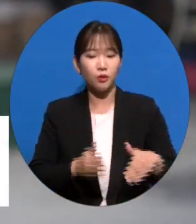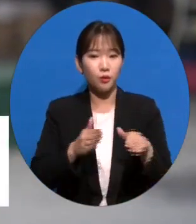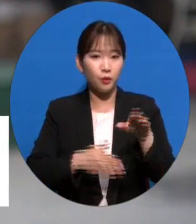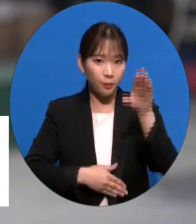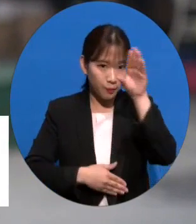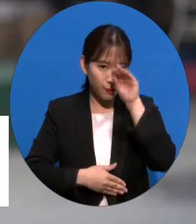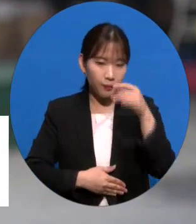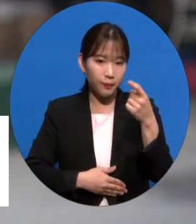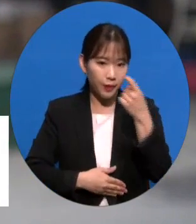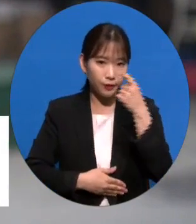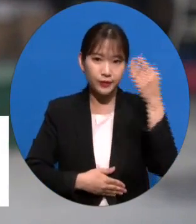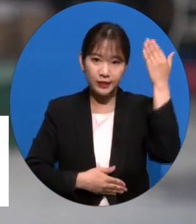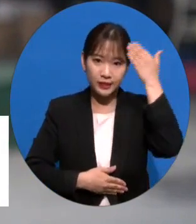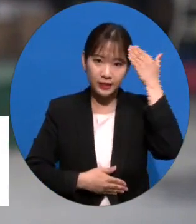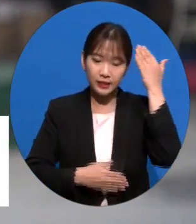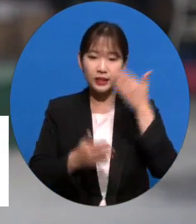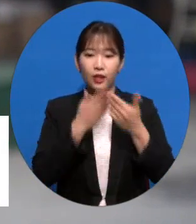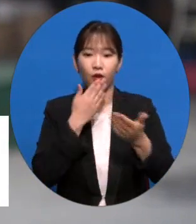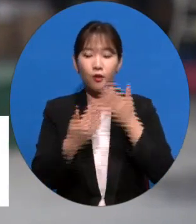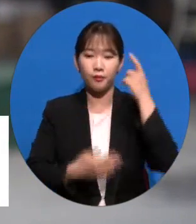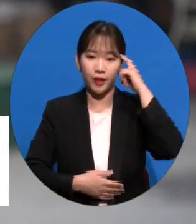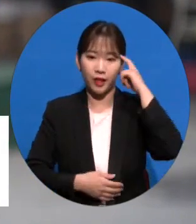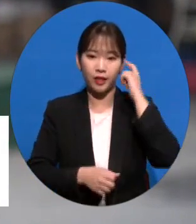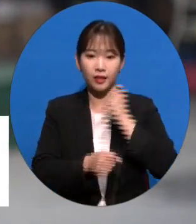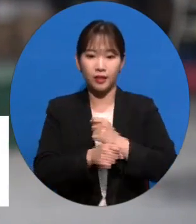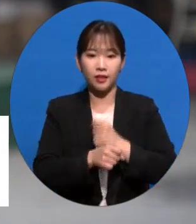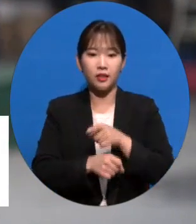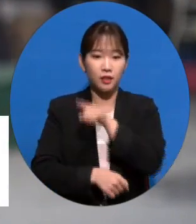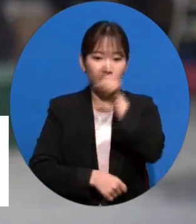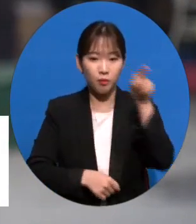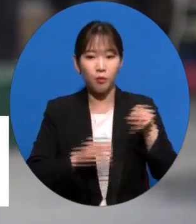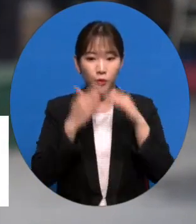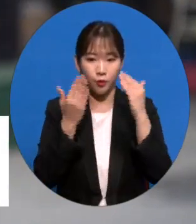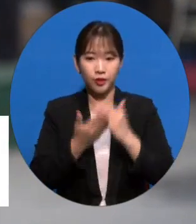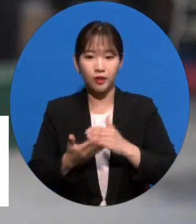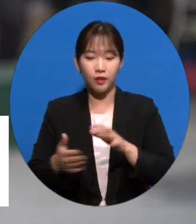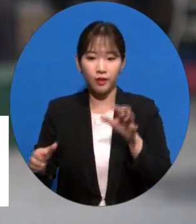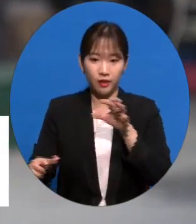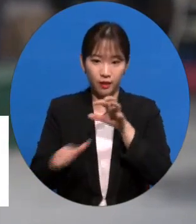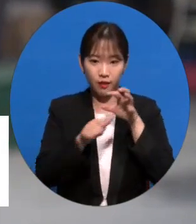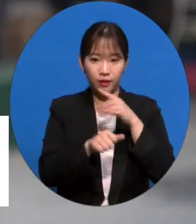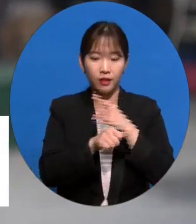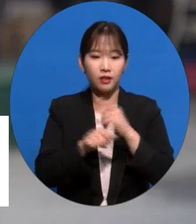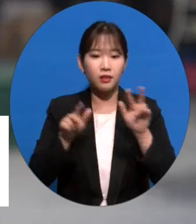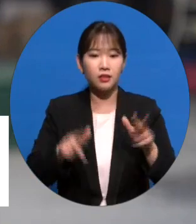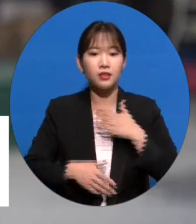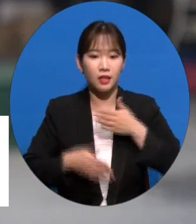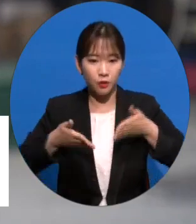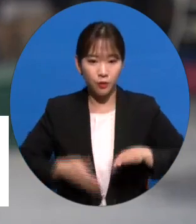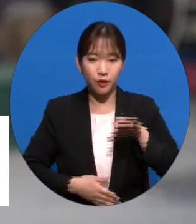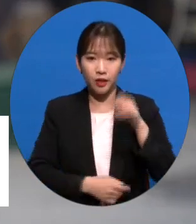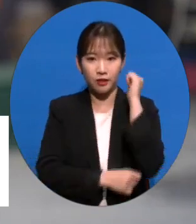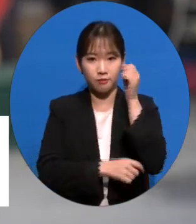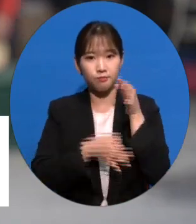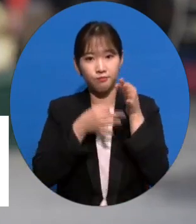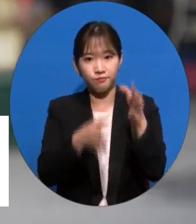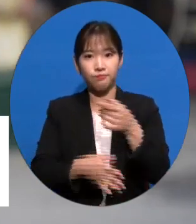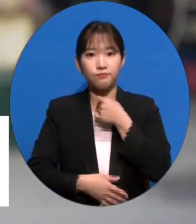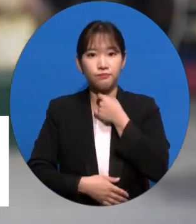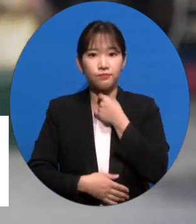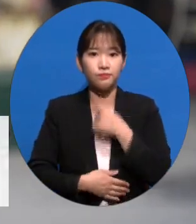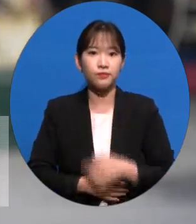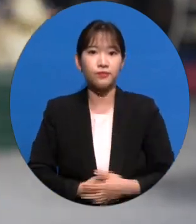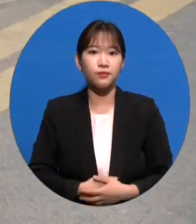배운 지식과 경험이라고 생각합니다. 그러한 모든 것을 담아서 이제 제 고향 영암에